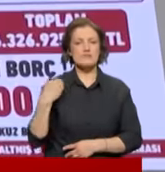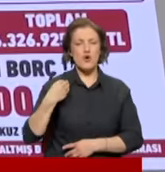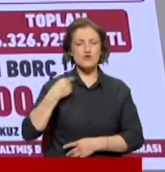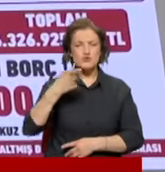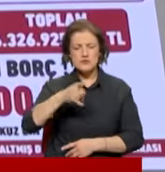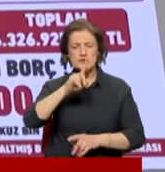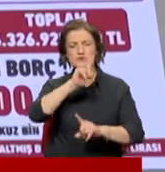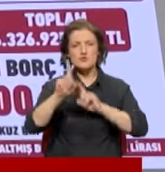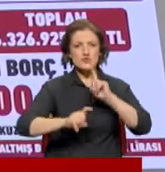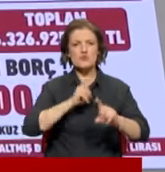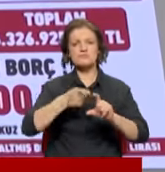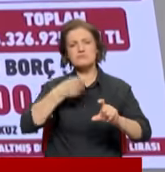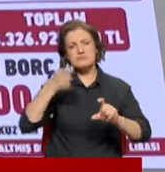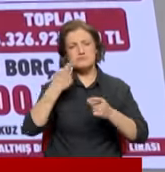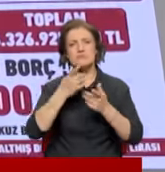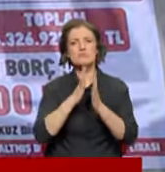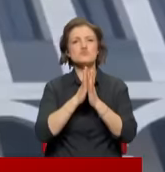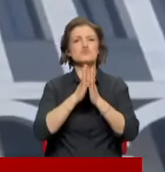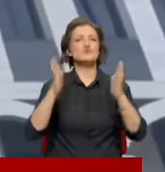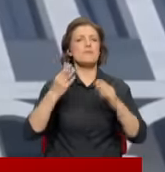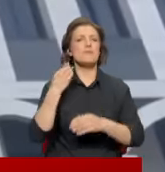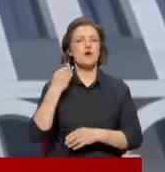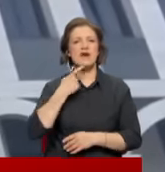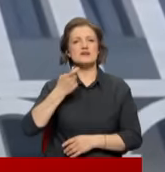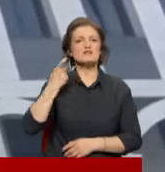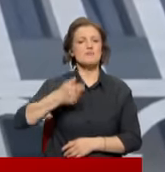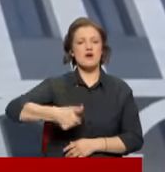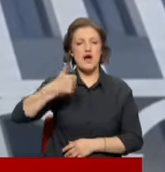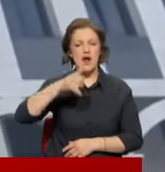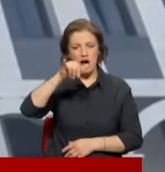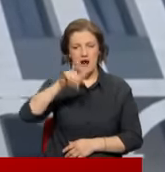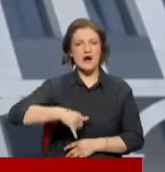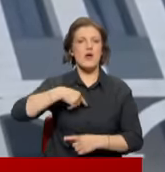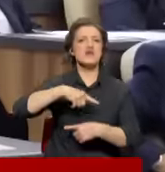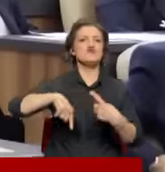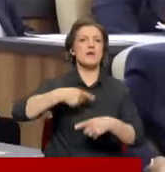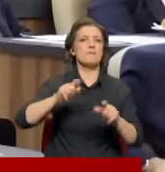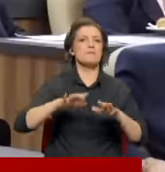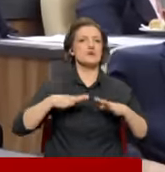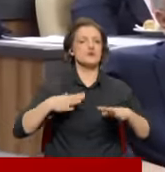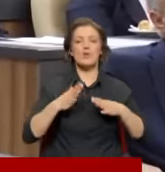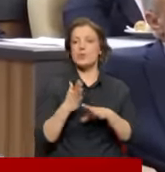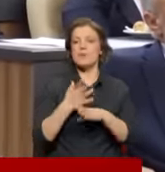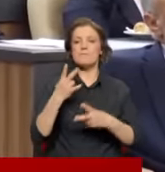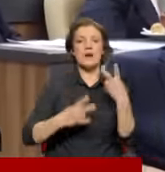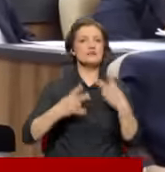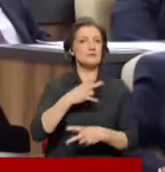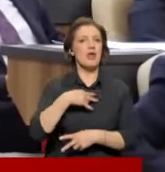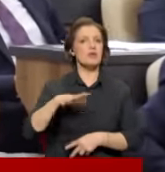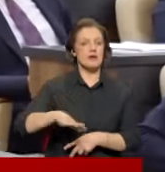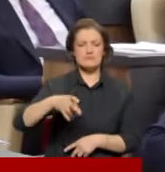yükünün soruşturulmasını, büyük borçlarla koltuk devreden eski başkanlar hakkında işlem yapılmasını istiyor. Çünkü bazı